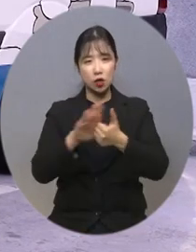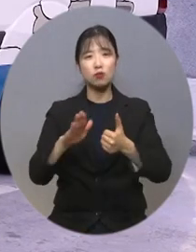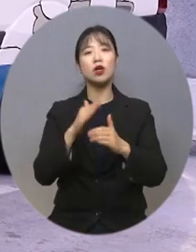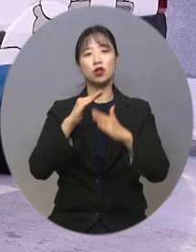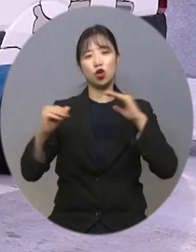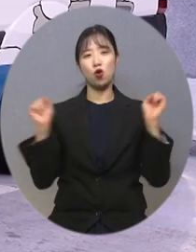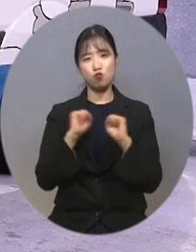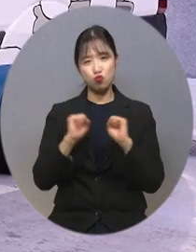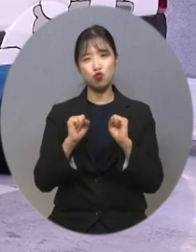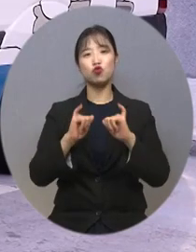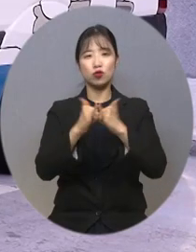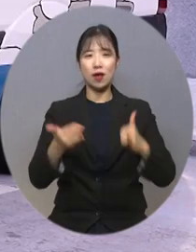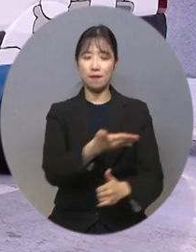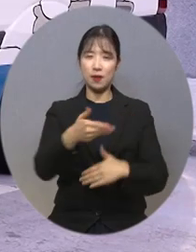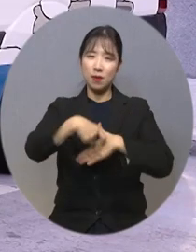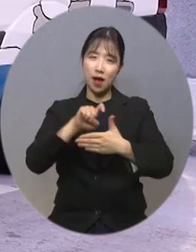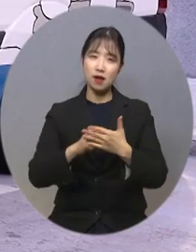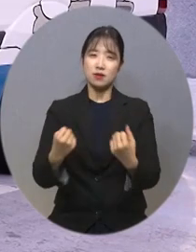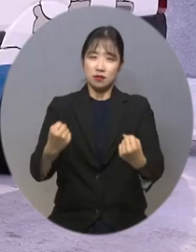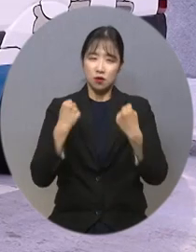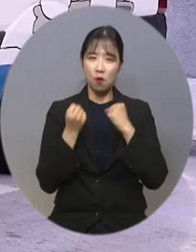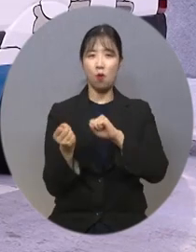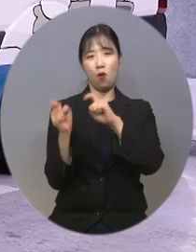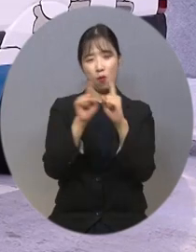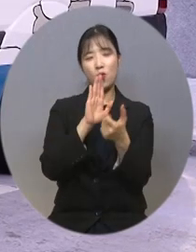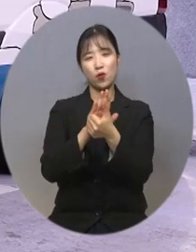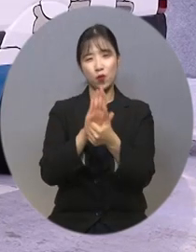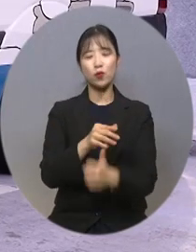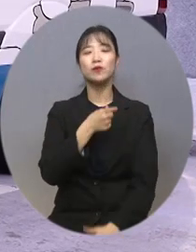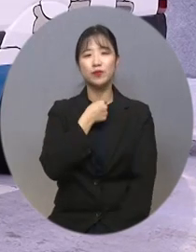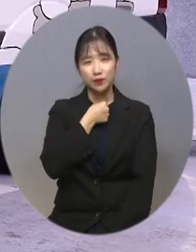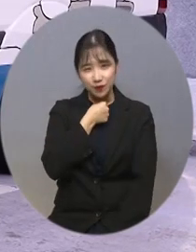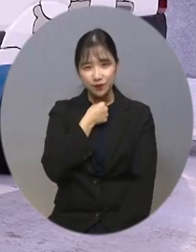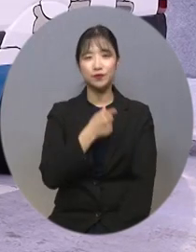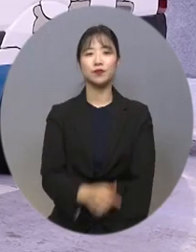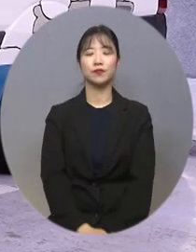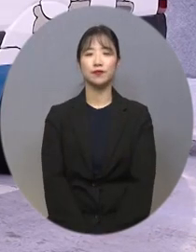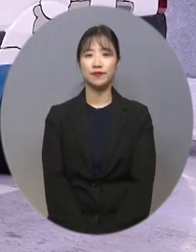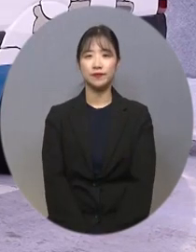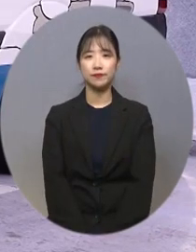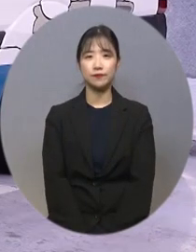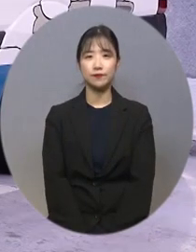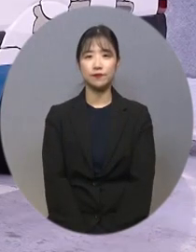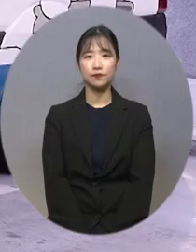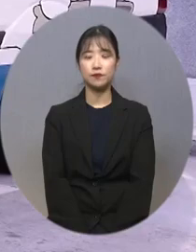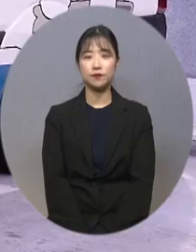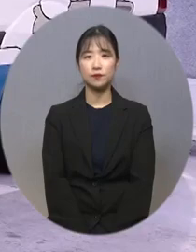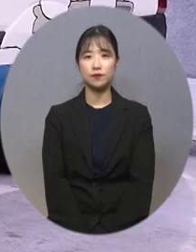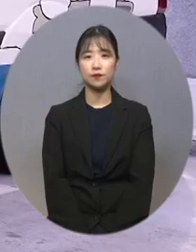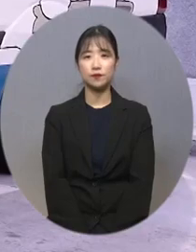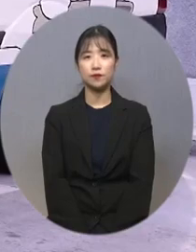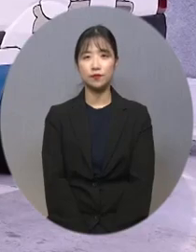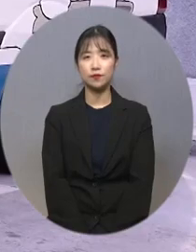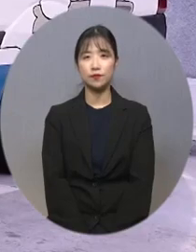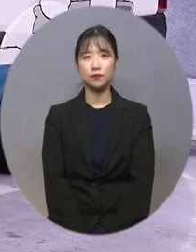전북도민들의 마음건강 회복에 실질적인 도움이 되기를 기대합니다. 복지TV 전북방송 신서유입니다.